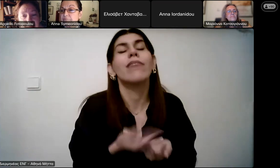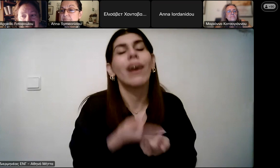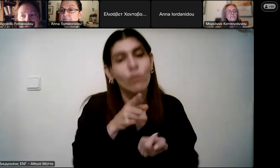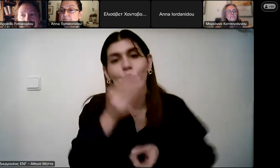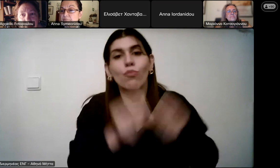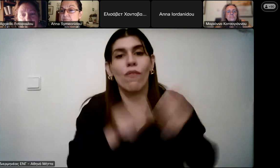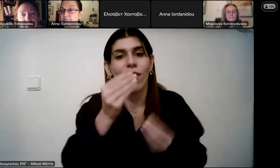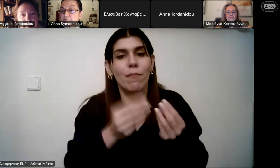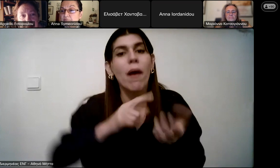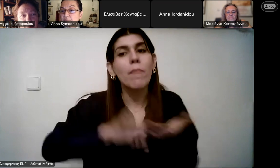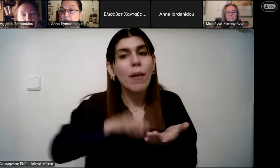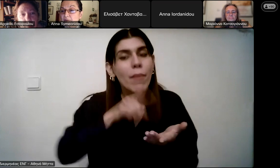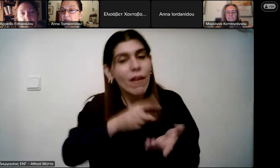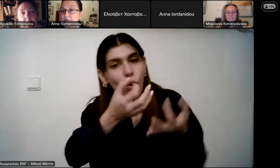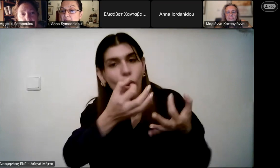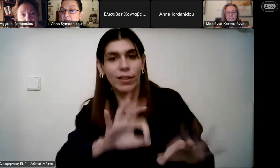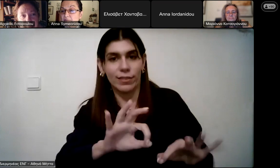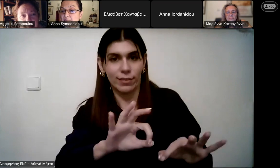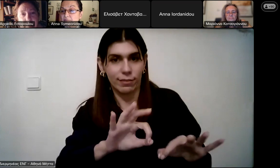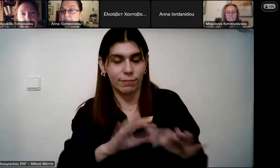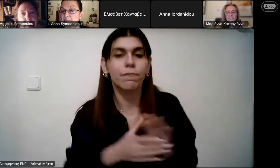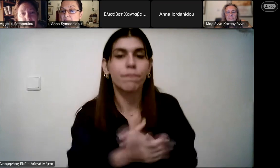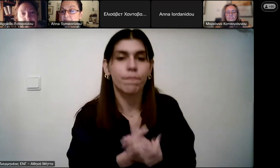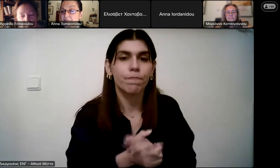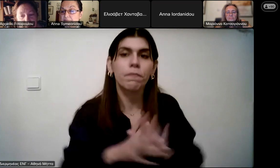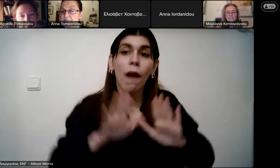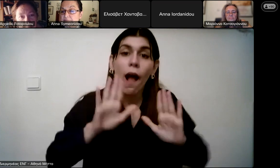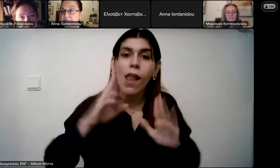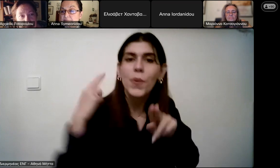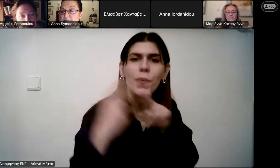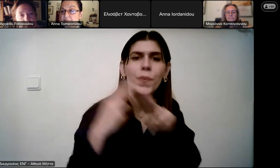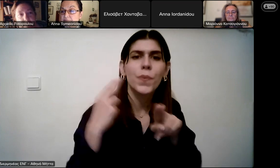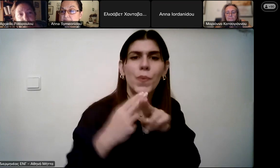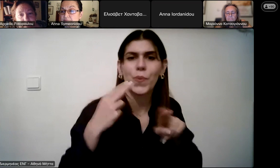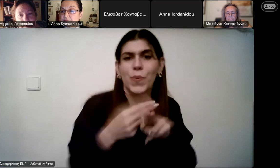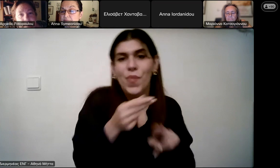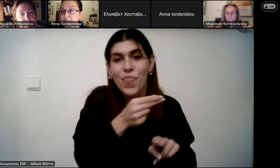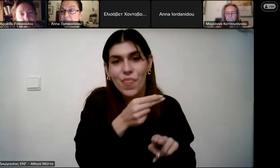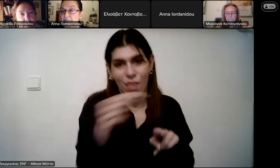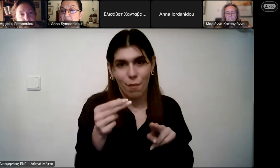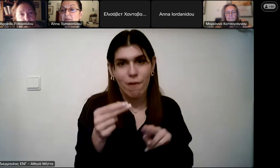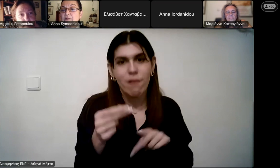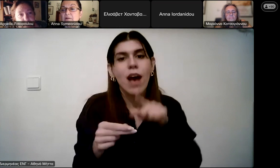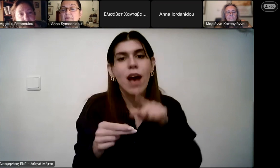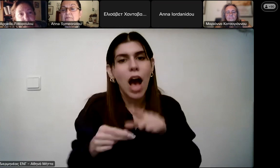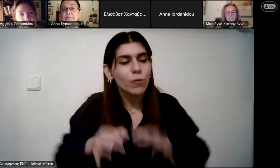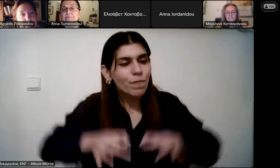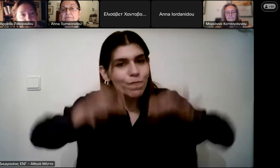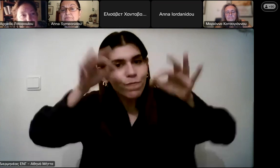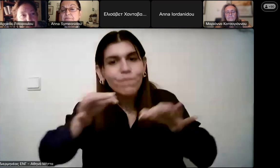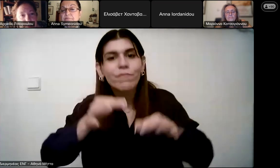αντιμετώπιση. Αλλά το βασικό θέμα που καθορίζει και τις επιλογές και